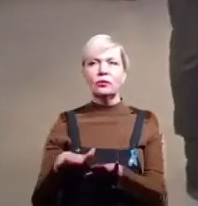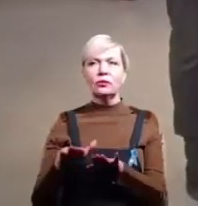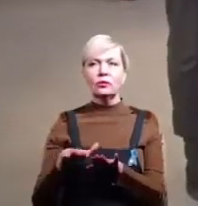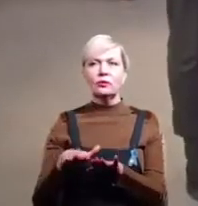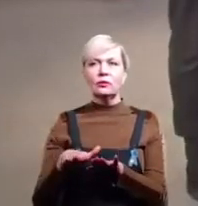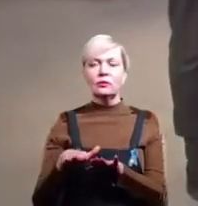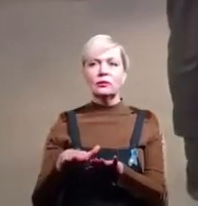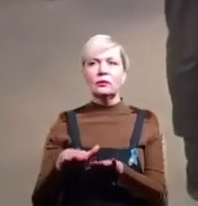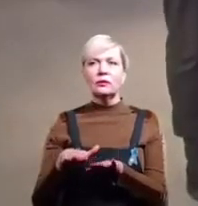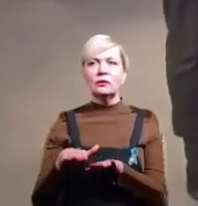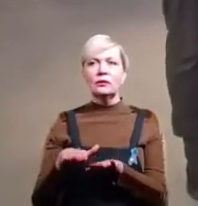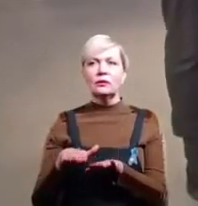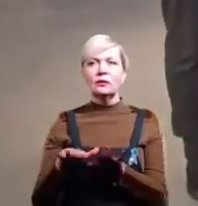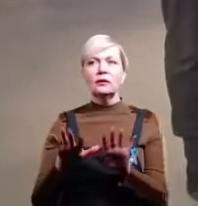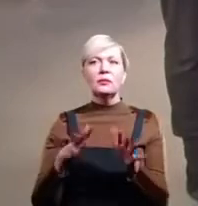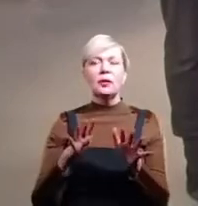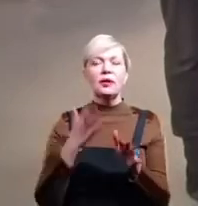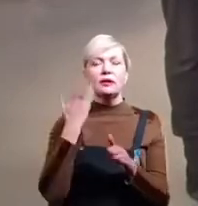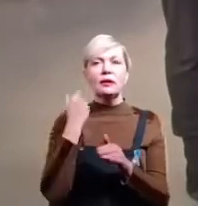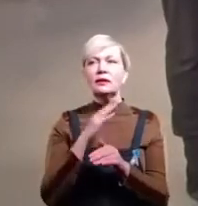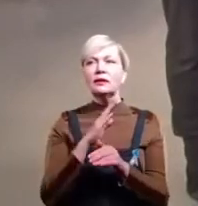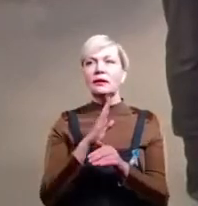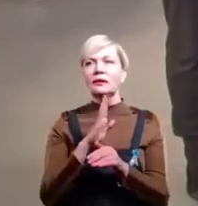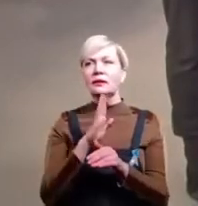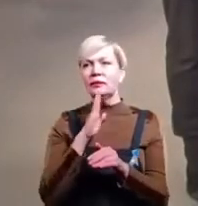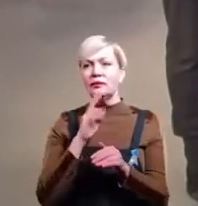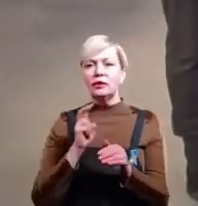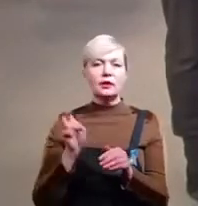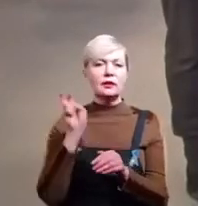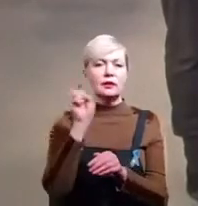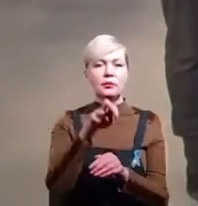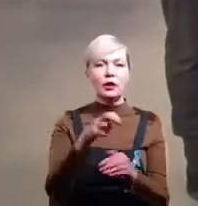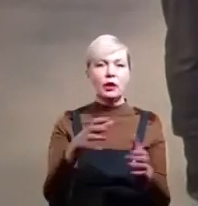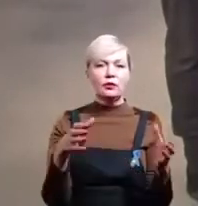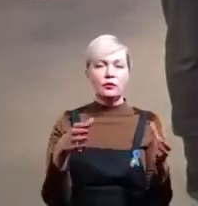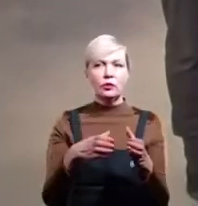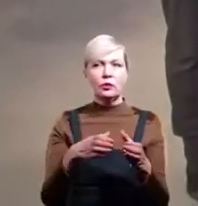забегают в круг. И парни. Тум-пум. Да?